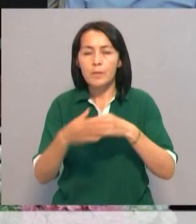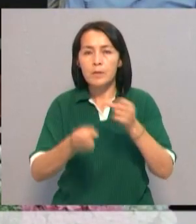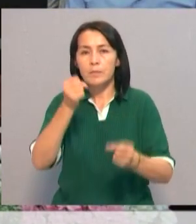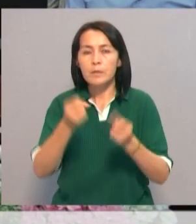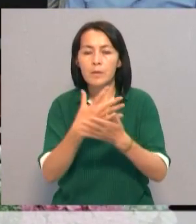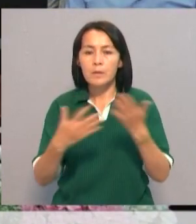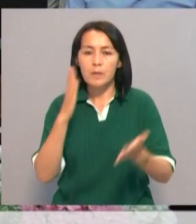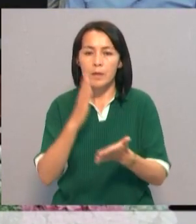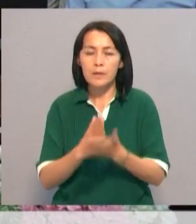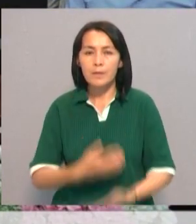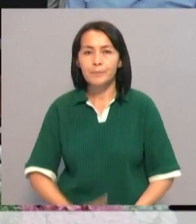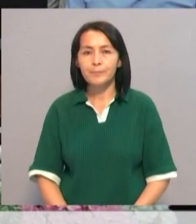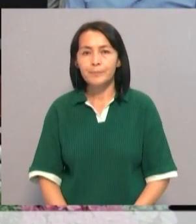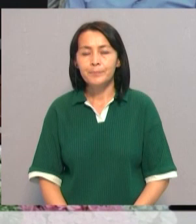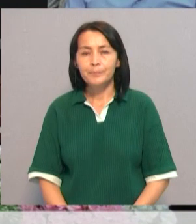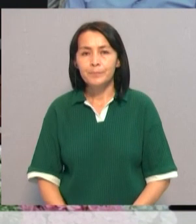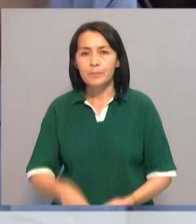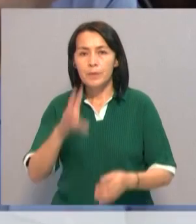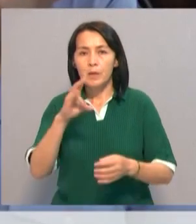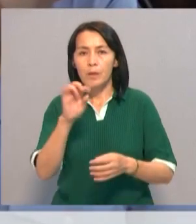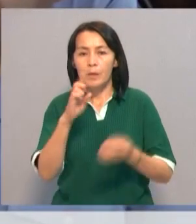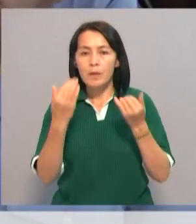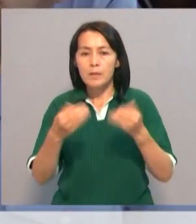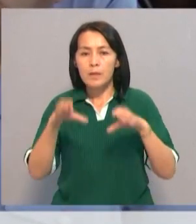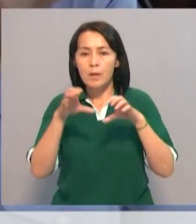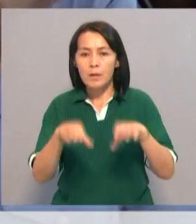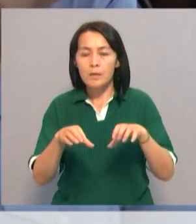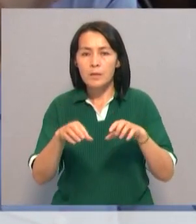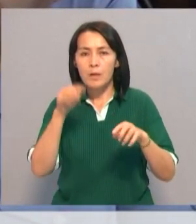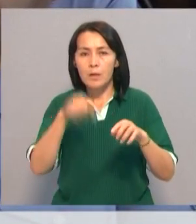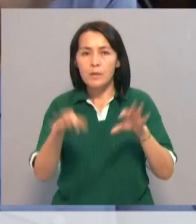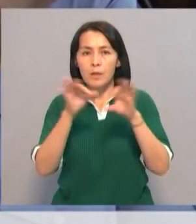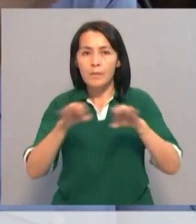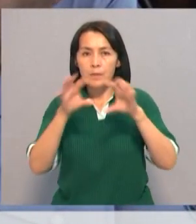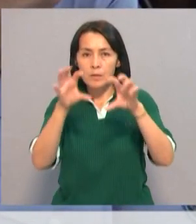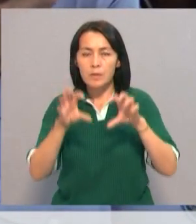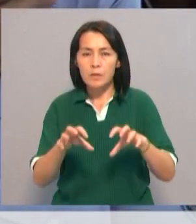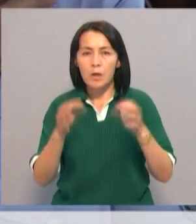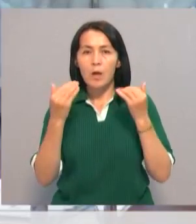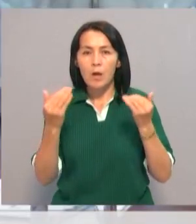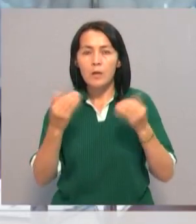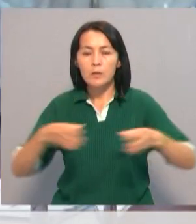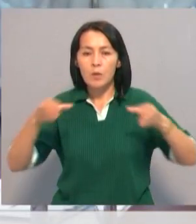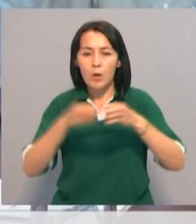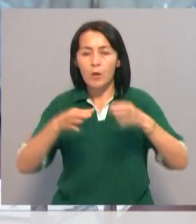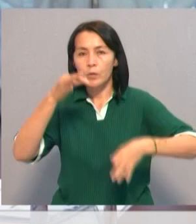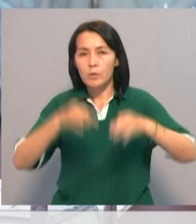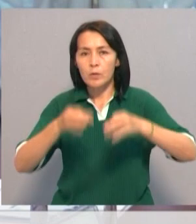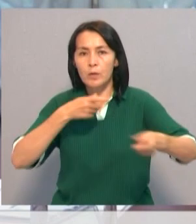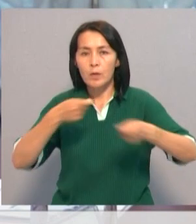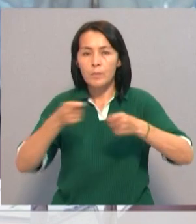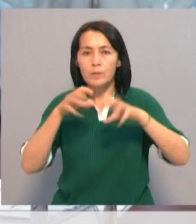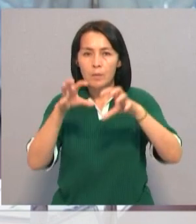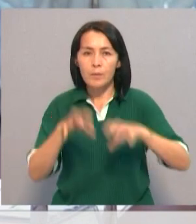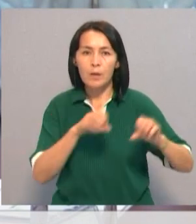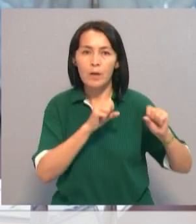транспортными средствами. Нурлан Бекназаров, депутат Сената, председатель комитета по конституционному законодательству, органам судебной власти и правовой